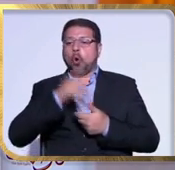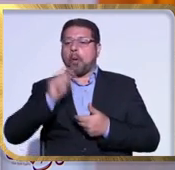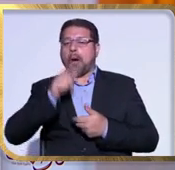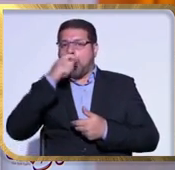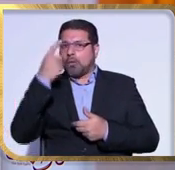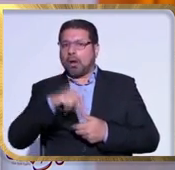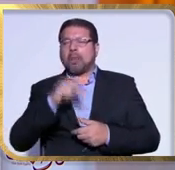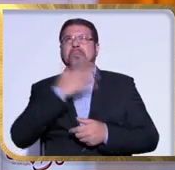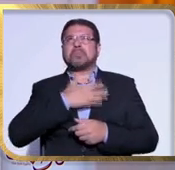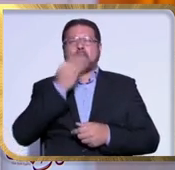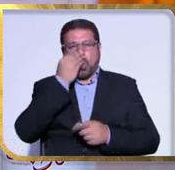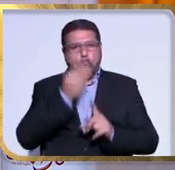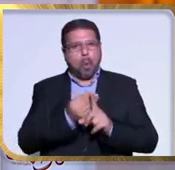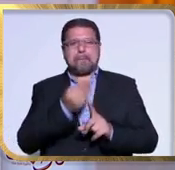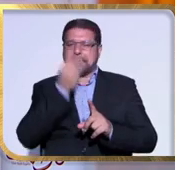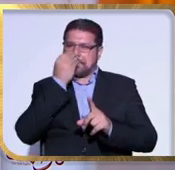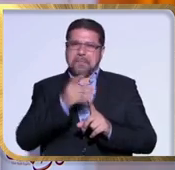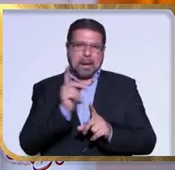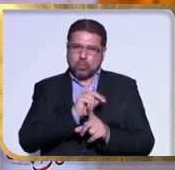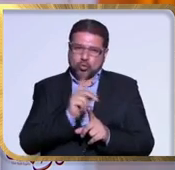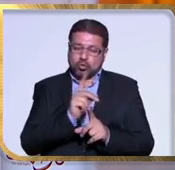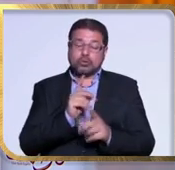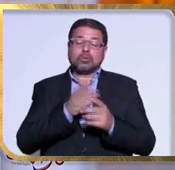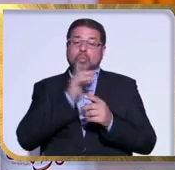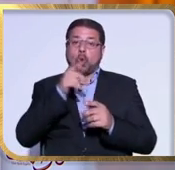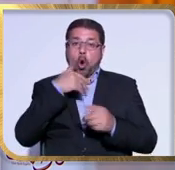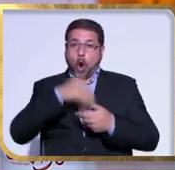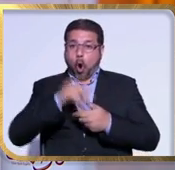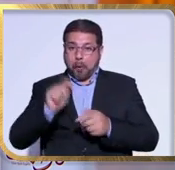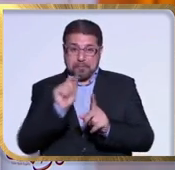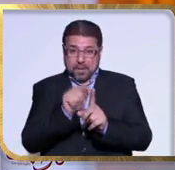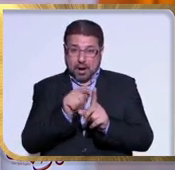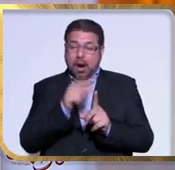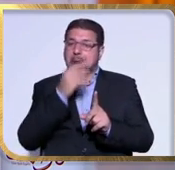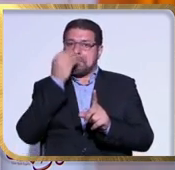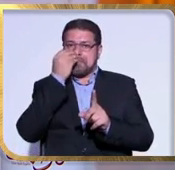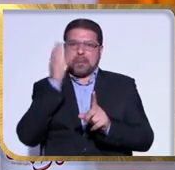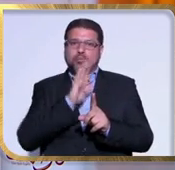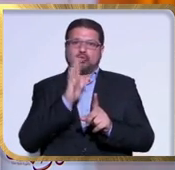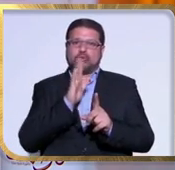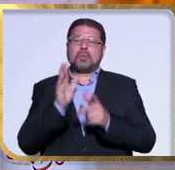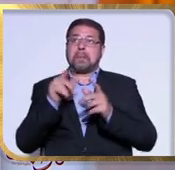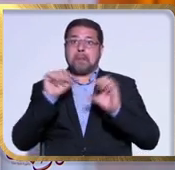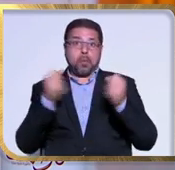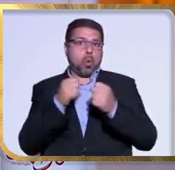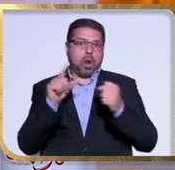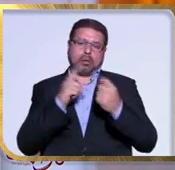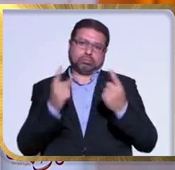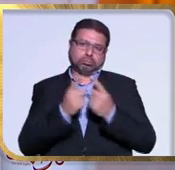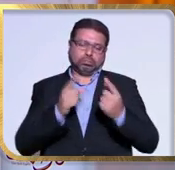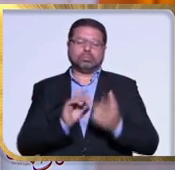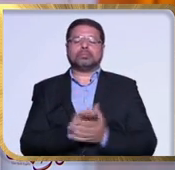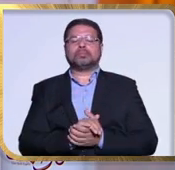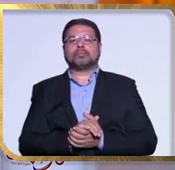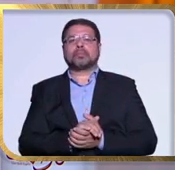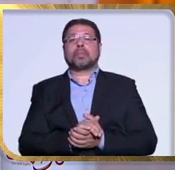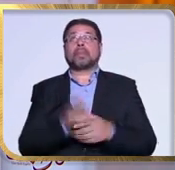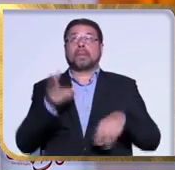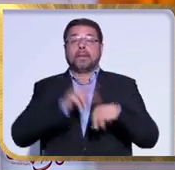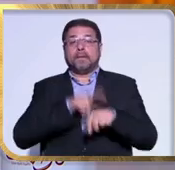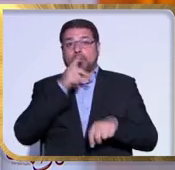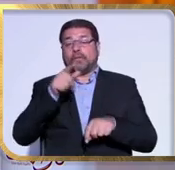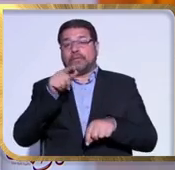حرام مكروه مستحبه فدي حكمها مكروه وليس ممنوع بينما